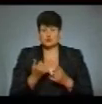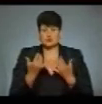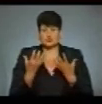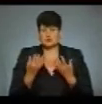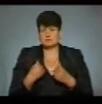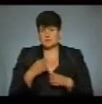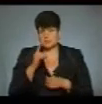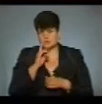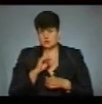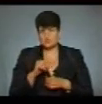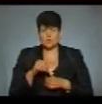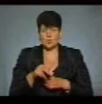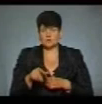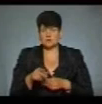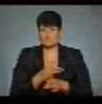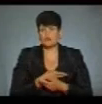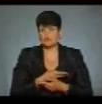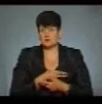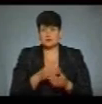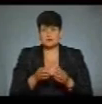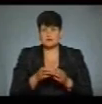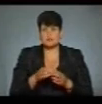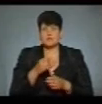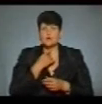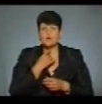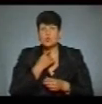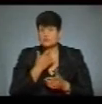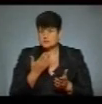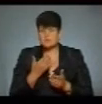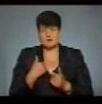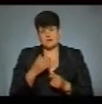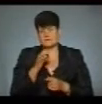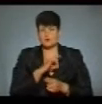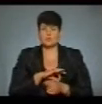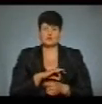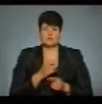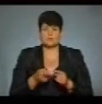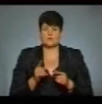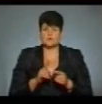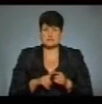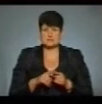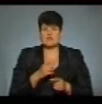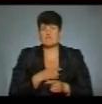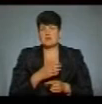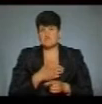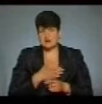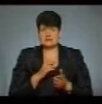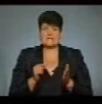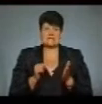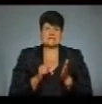мені зручно ходити в футболці від партії «Голос», і я використовую це і в приватних цілях,